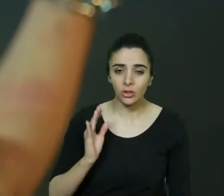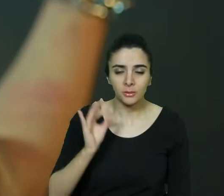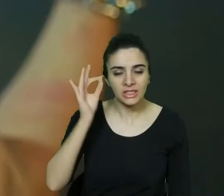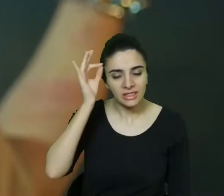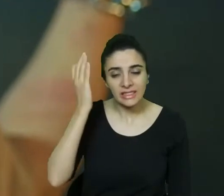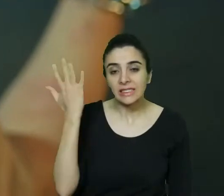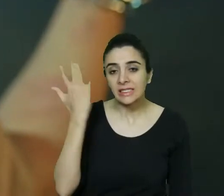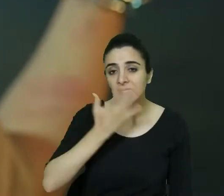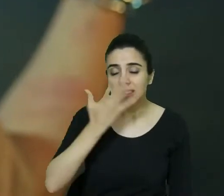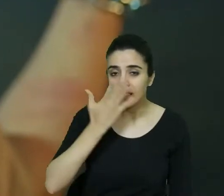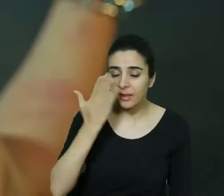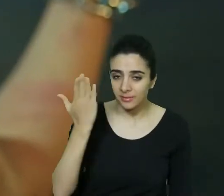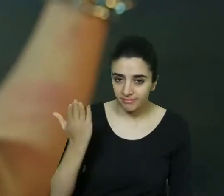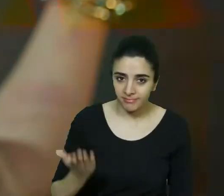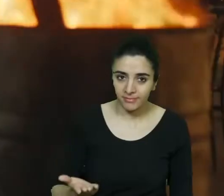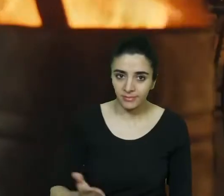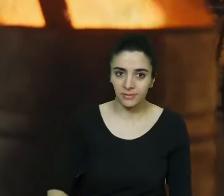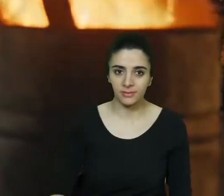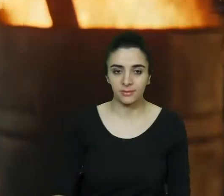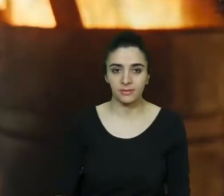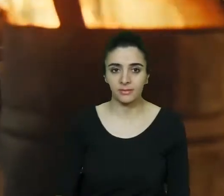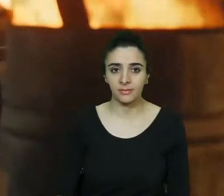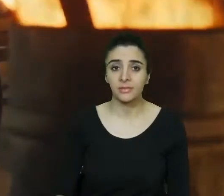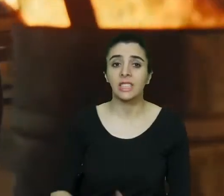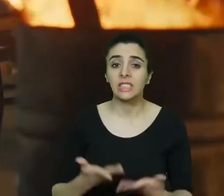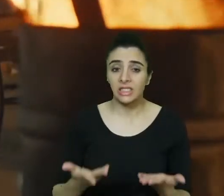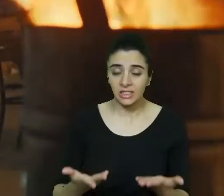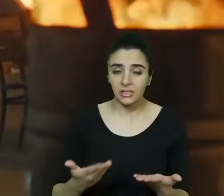Çeşmesi yahım. İşte